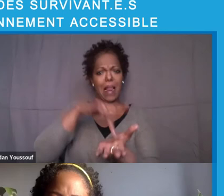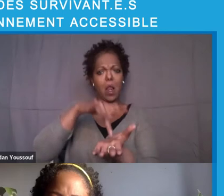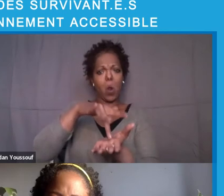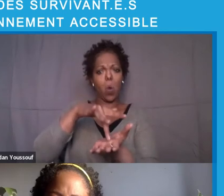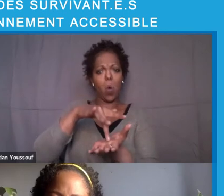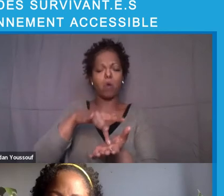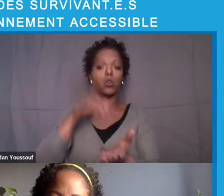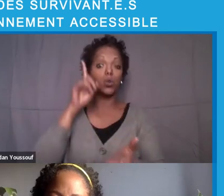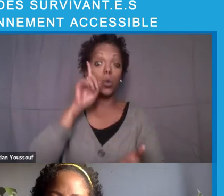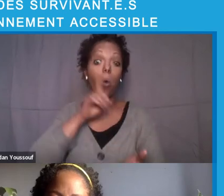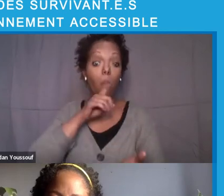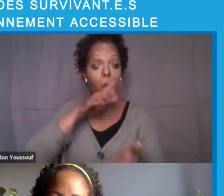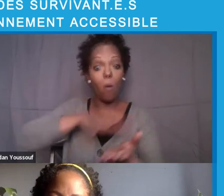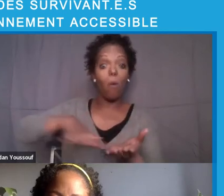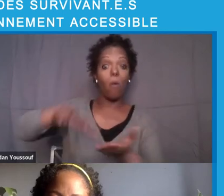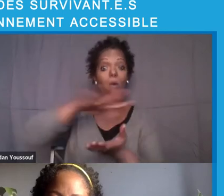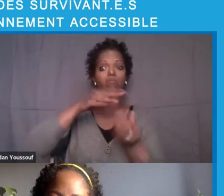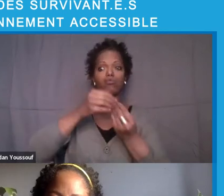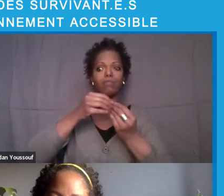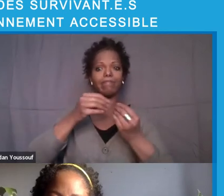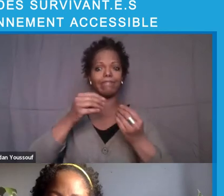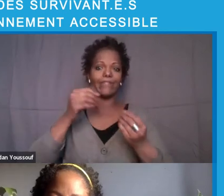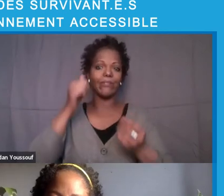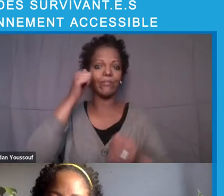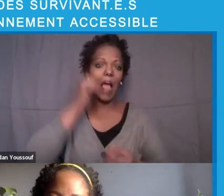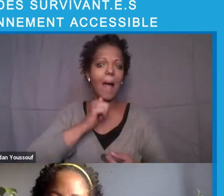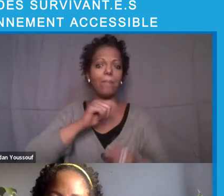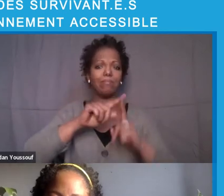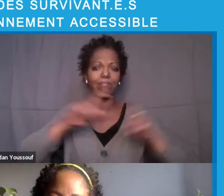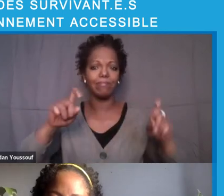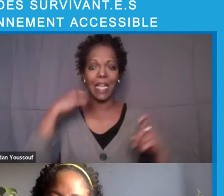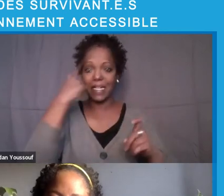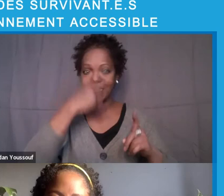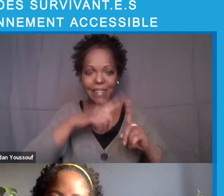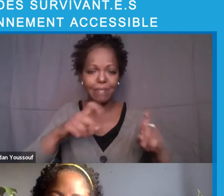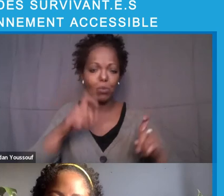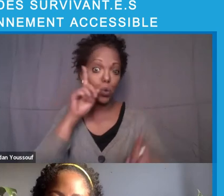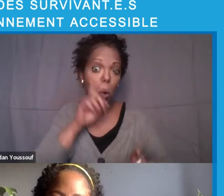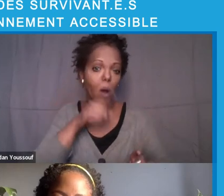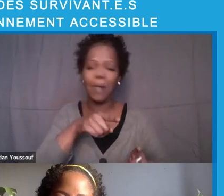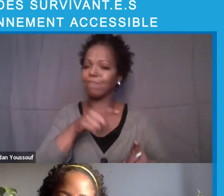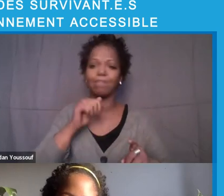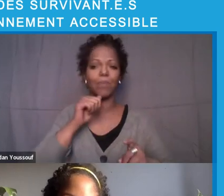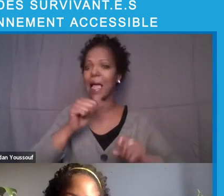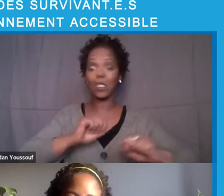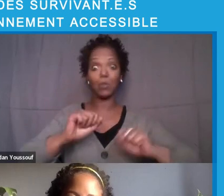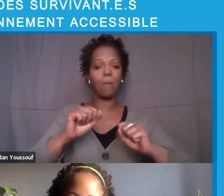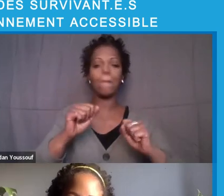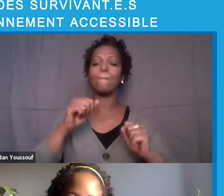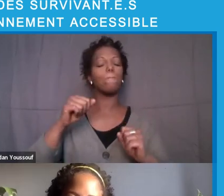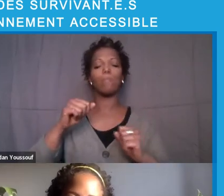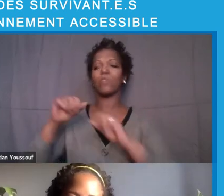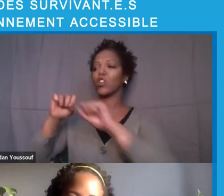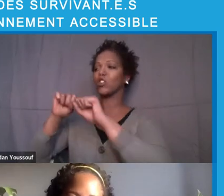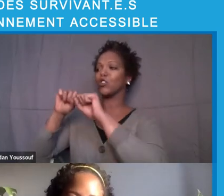dynamique dans notre communauté. Sauf que dans le milieu de la sourdité, beaucoup de femmes de race